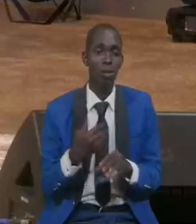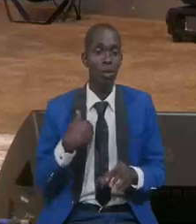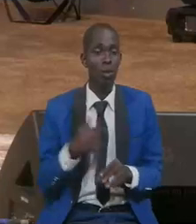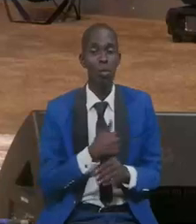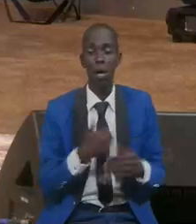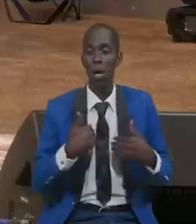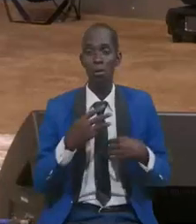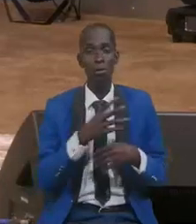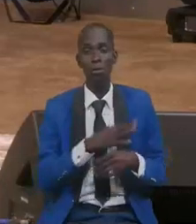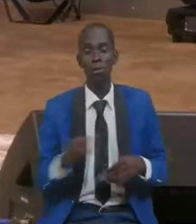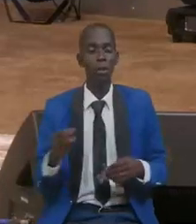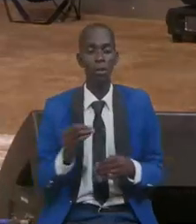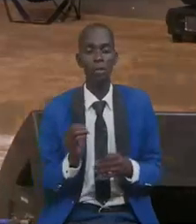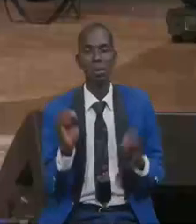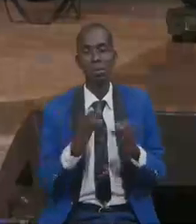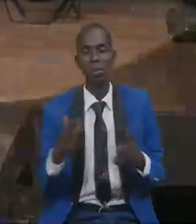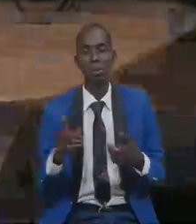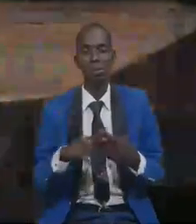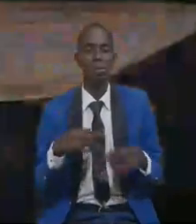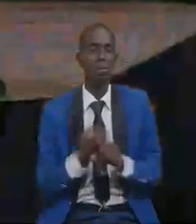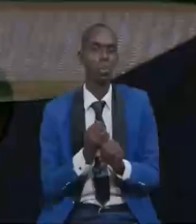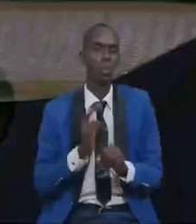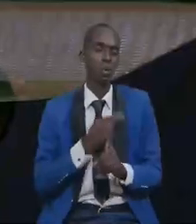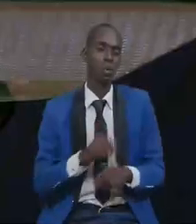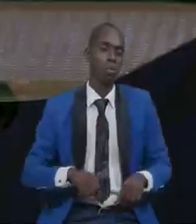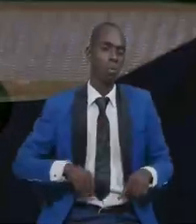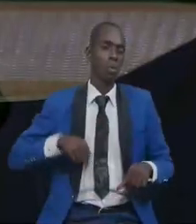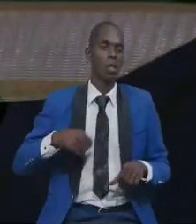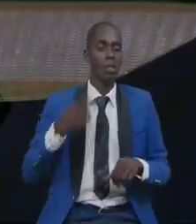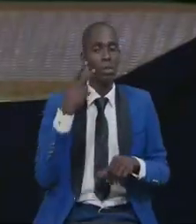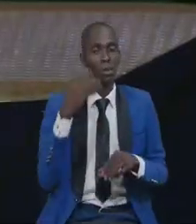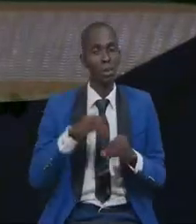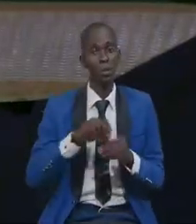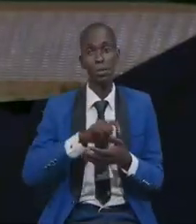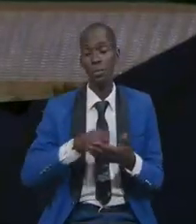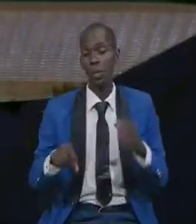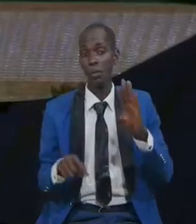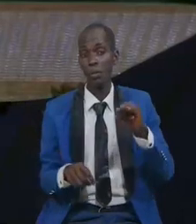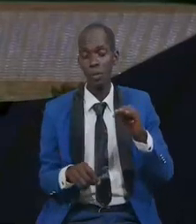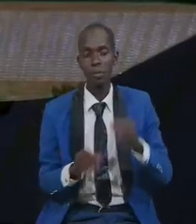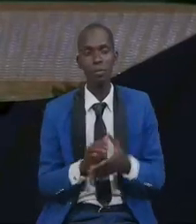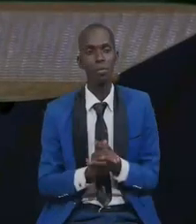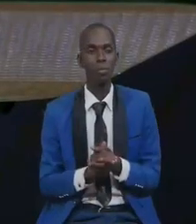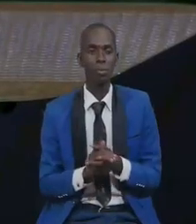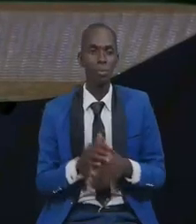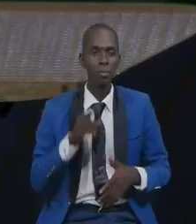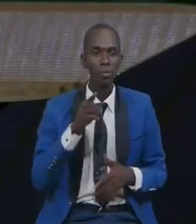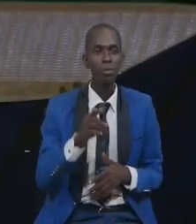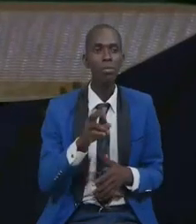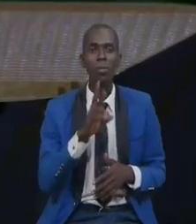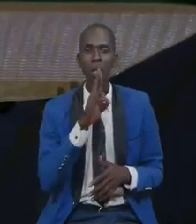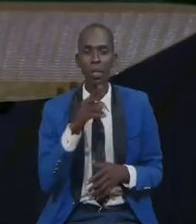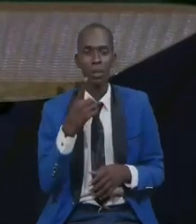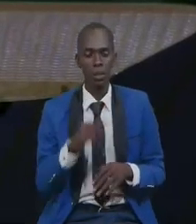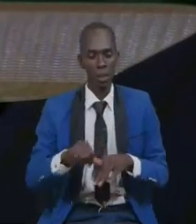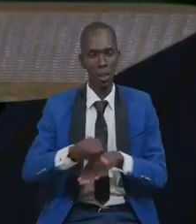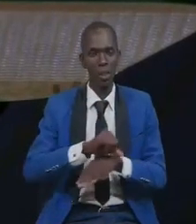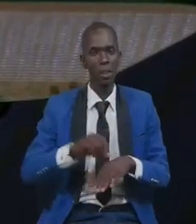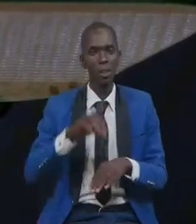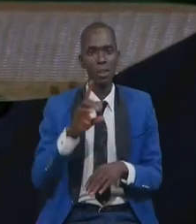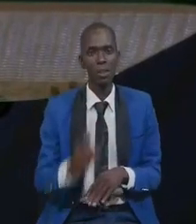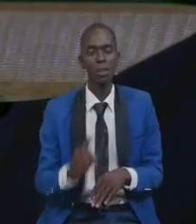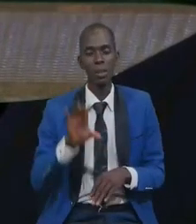à être orgueilleux. Le verset 14, il dit, tu étais un chérubin protecteur